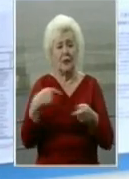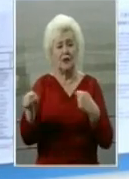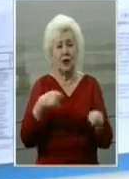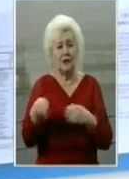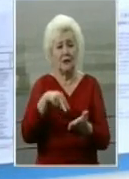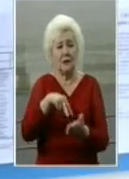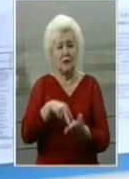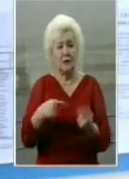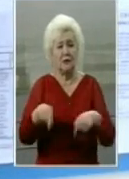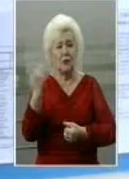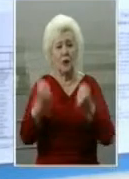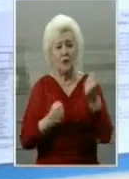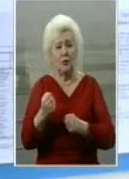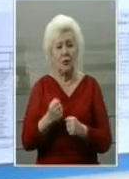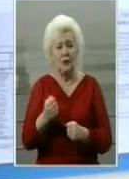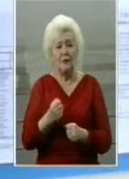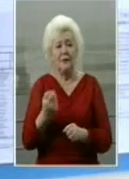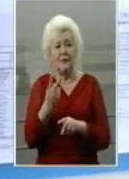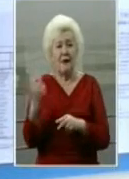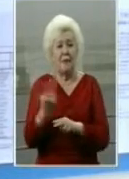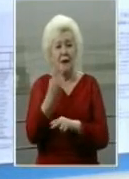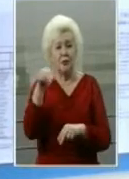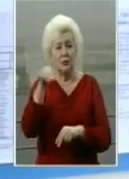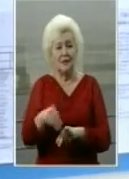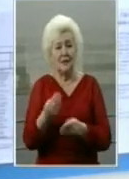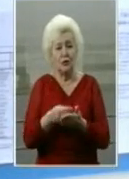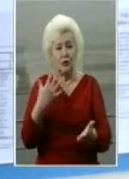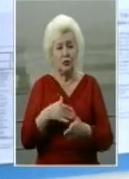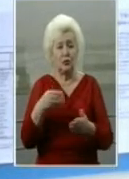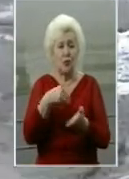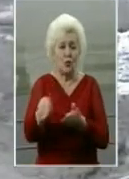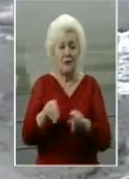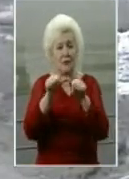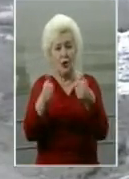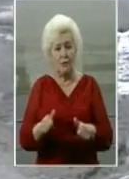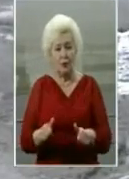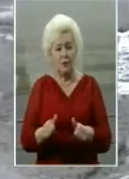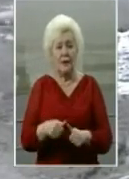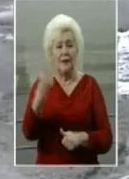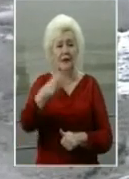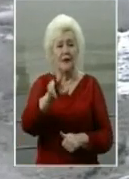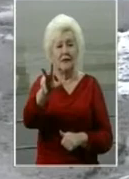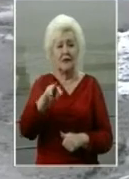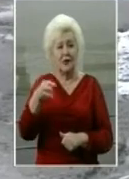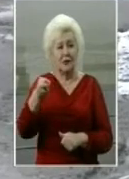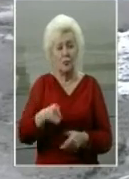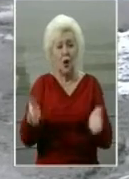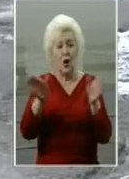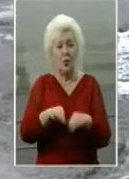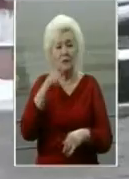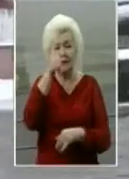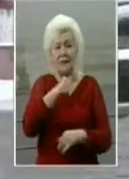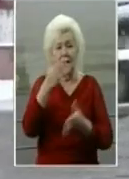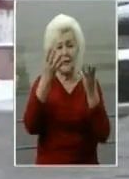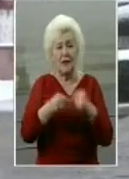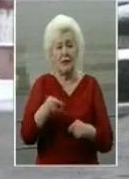вартість такого авто на пару тисяч доларів дорожча, ніж я її придбав і оформив. 23 травня – останній день, коли українці